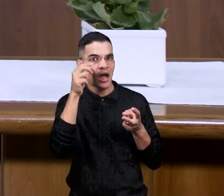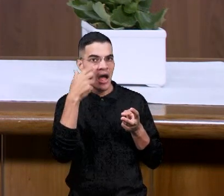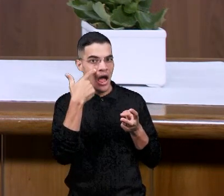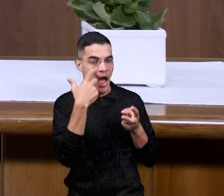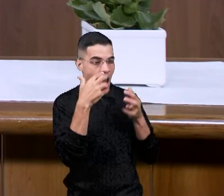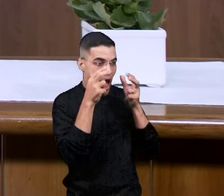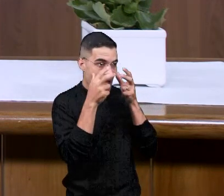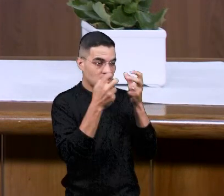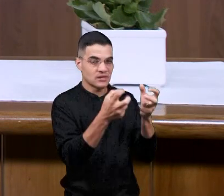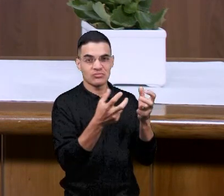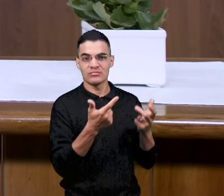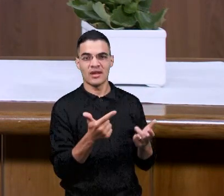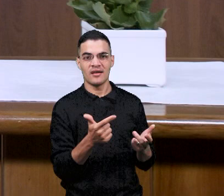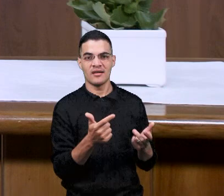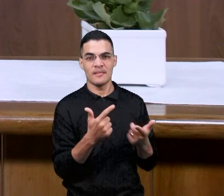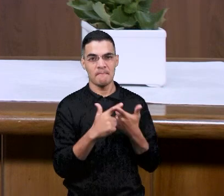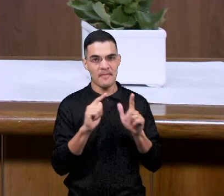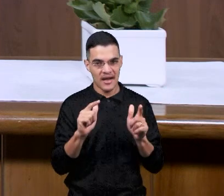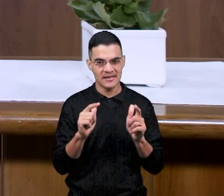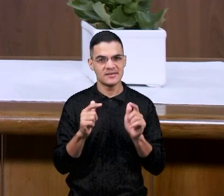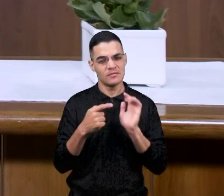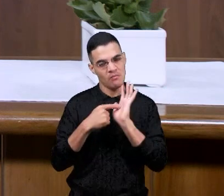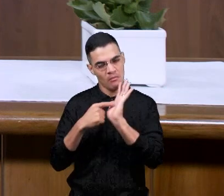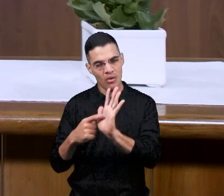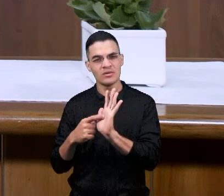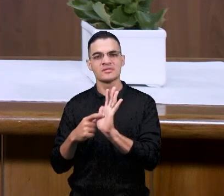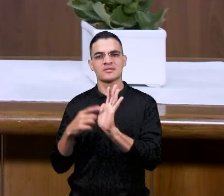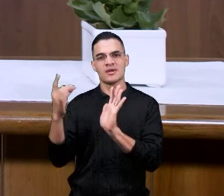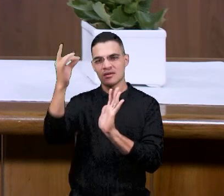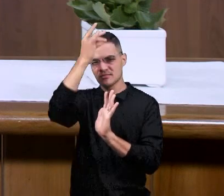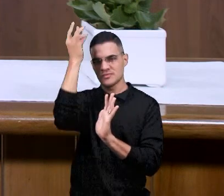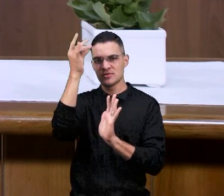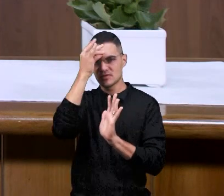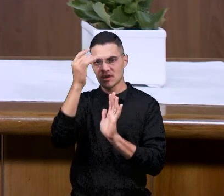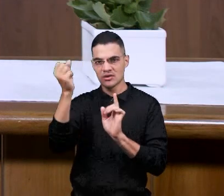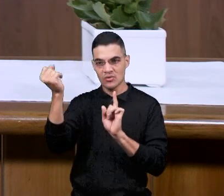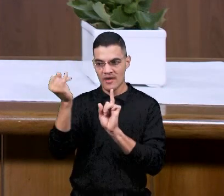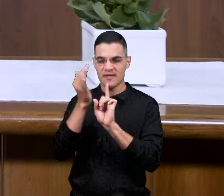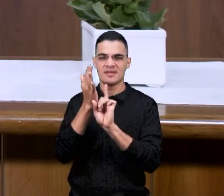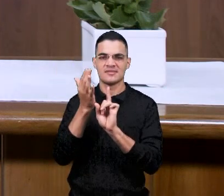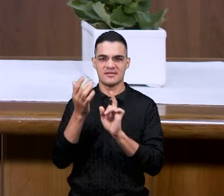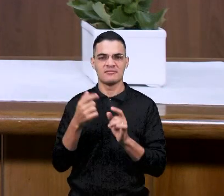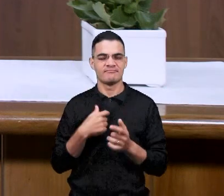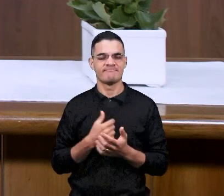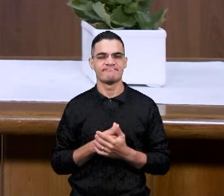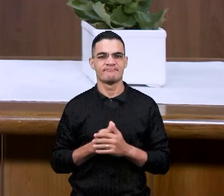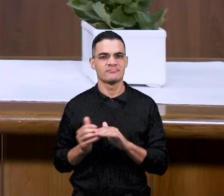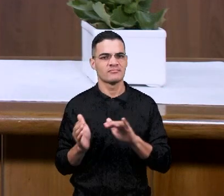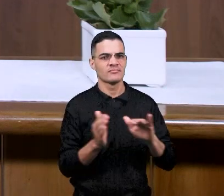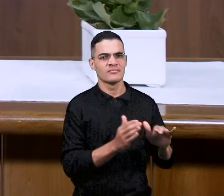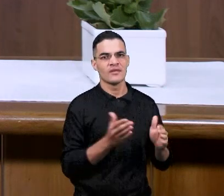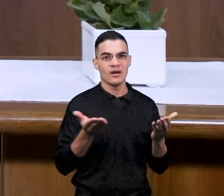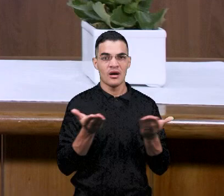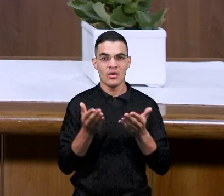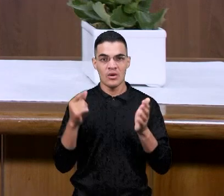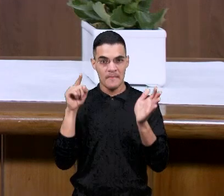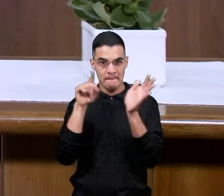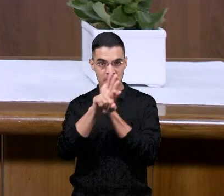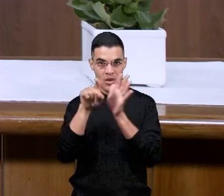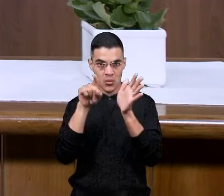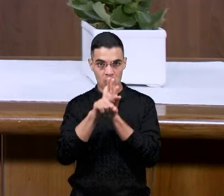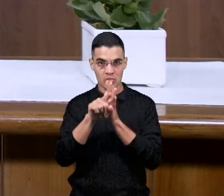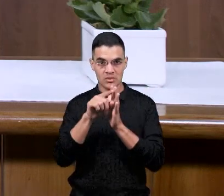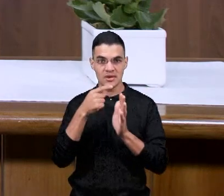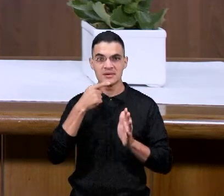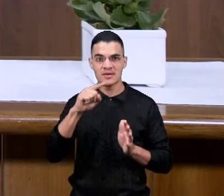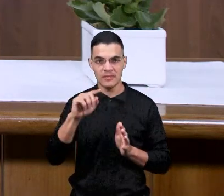les paroles ont un message très profond et très direct et objectif. Très bien, mes frères et sœurs, nous allons maintenant passer aux questions pour la